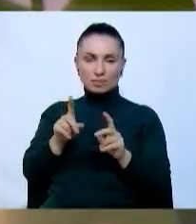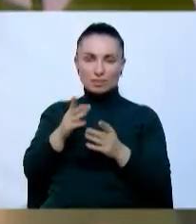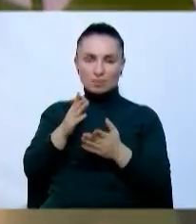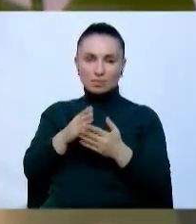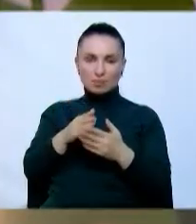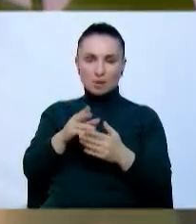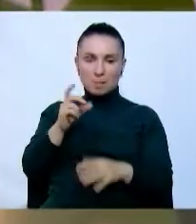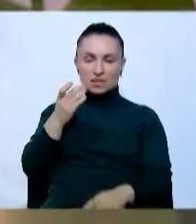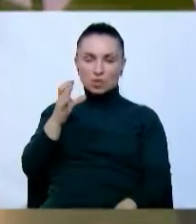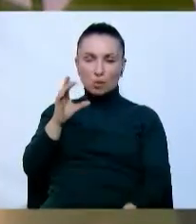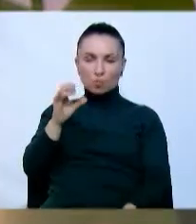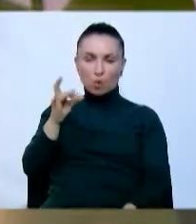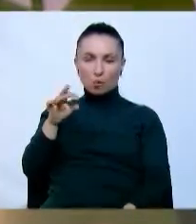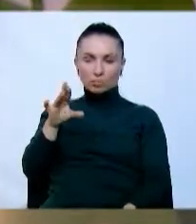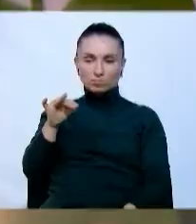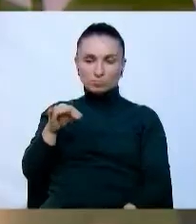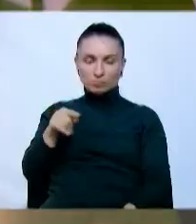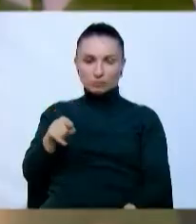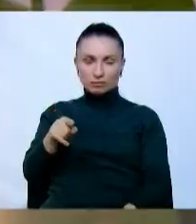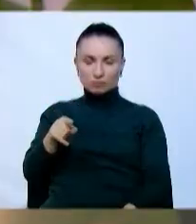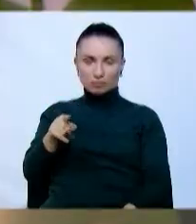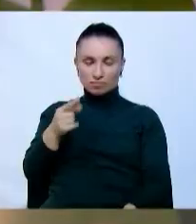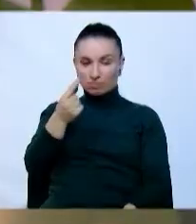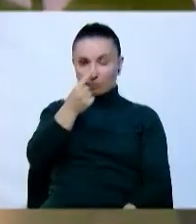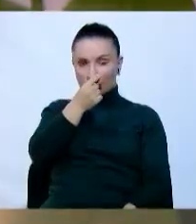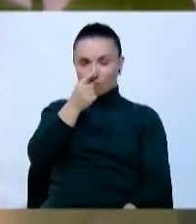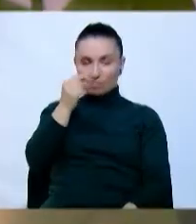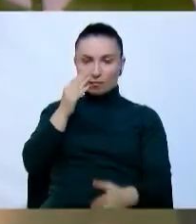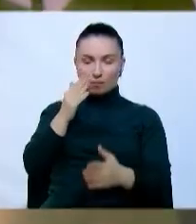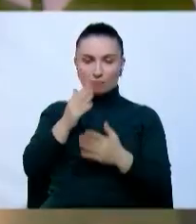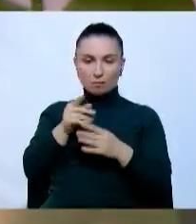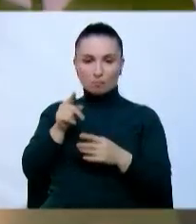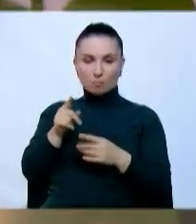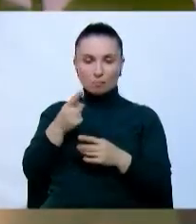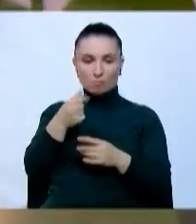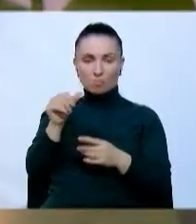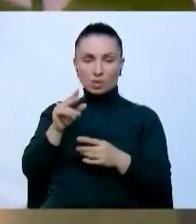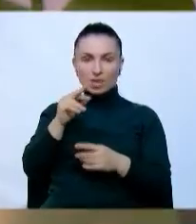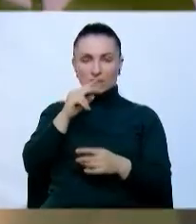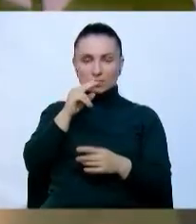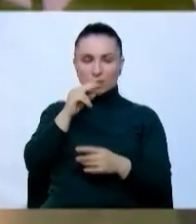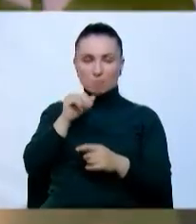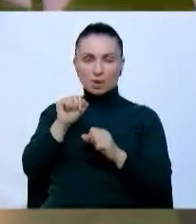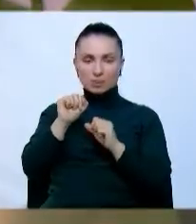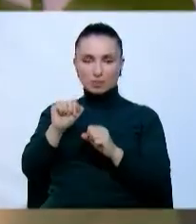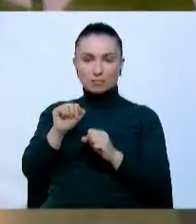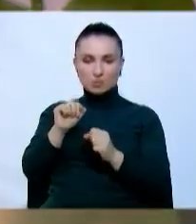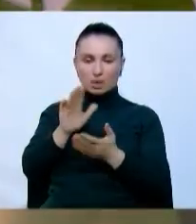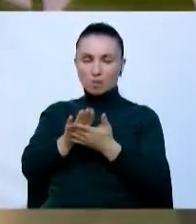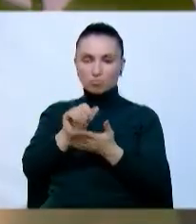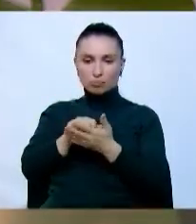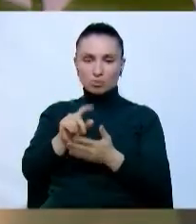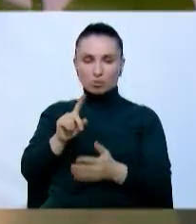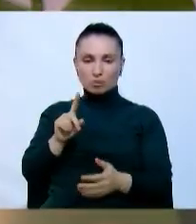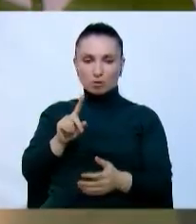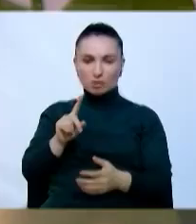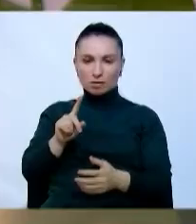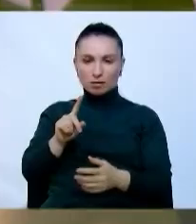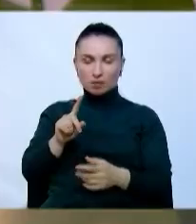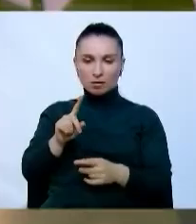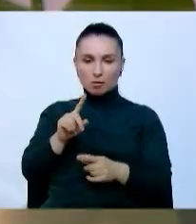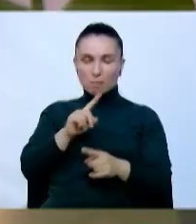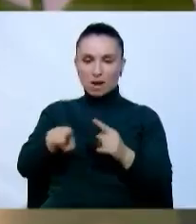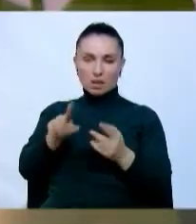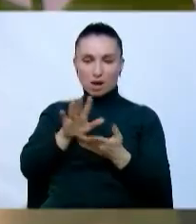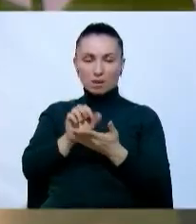არის ბენზანკოლიუმ ხლორიდი. ამ ნივთიერებას აქვს ფუნქცია არა მარტო ის, რომ პრეპარატი დაიცვას გაფუჭებისგან, მალე